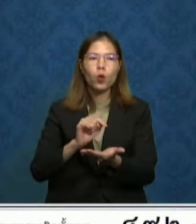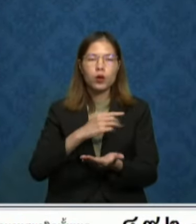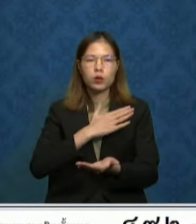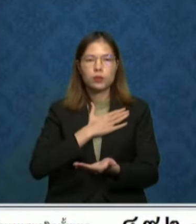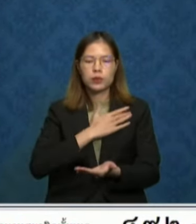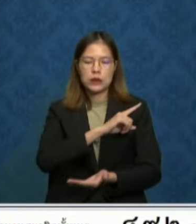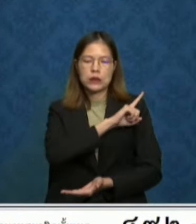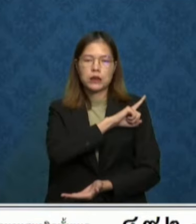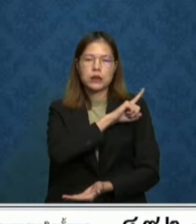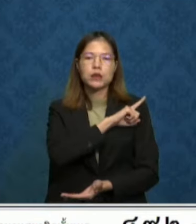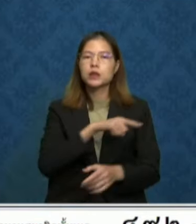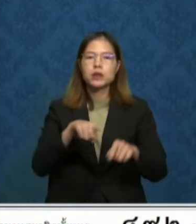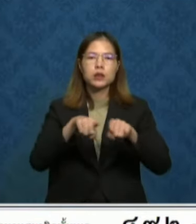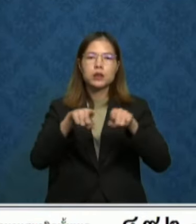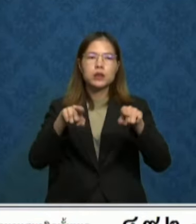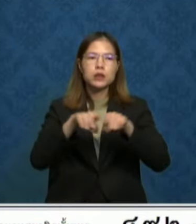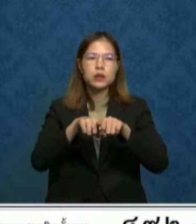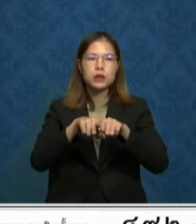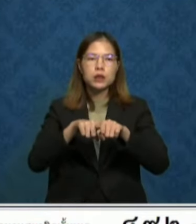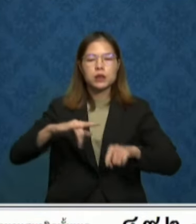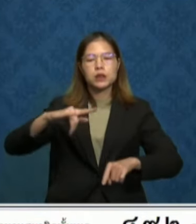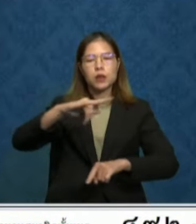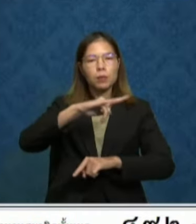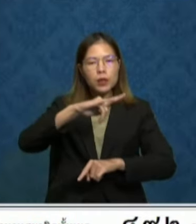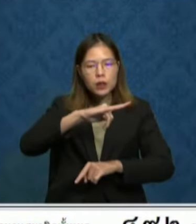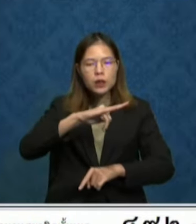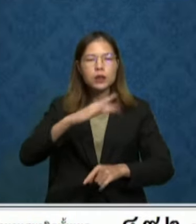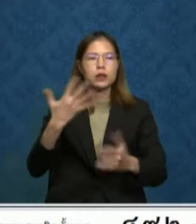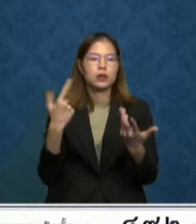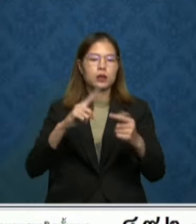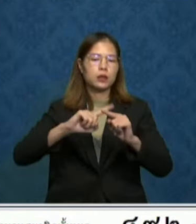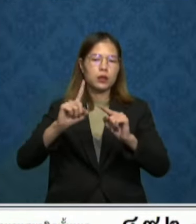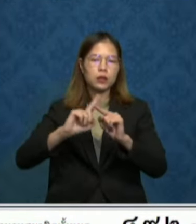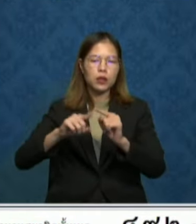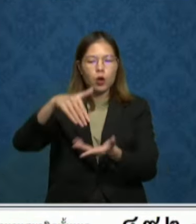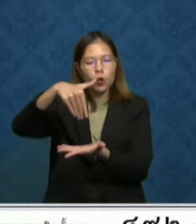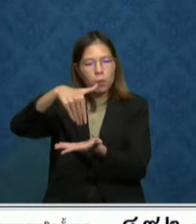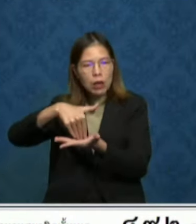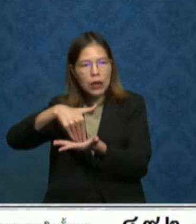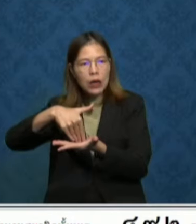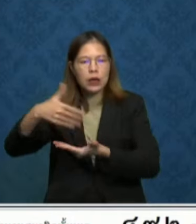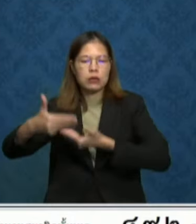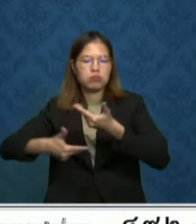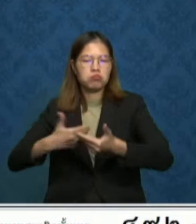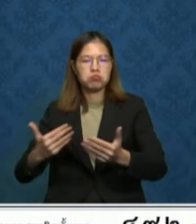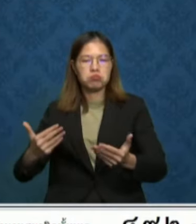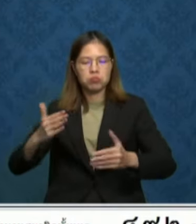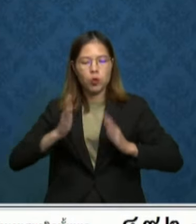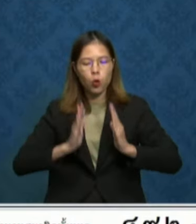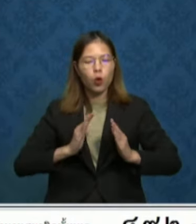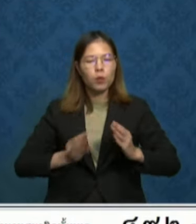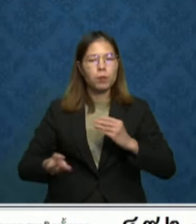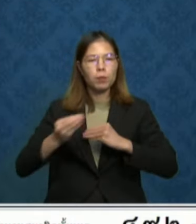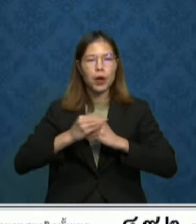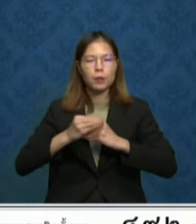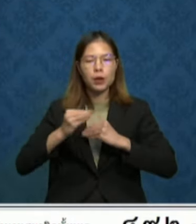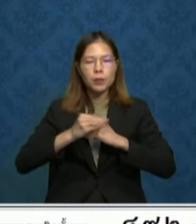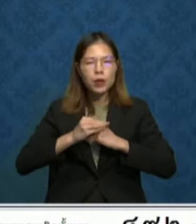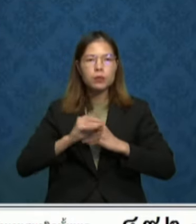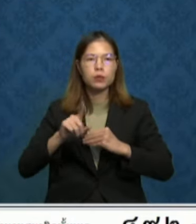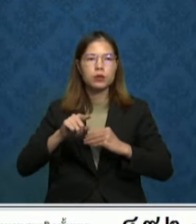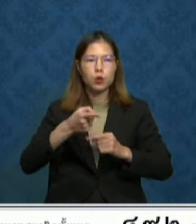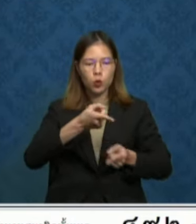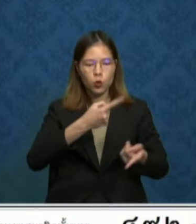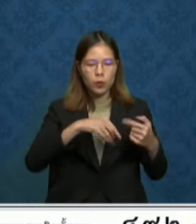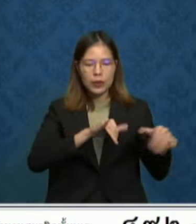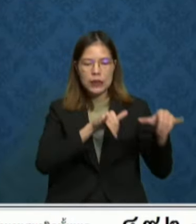กผมกเช่นกันครับมทสลำบใหญ่โต มีการเจรญเติบโตของเมืองมีประชากรที่เพิ่มขึ้น ประชากรเฝงก็มา